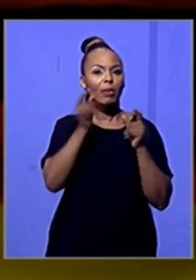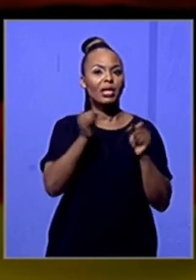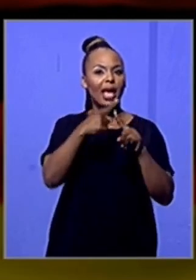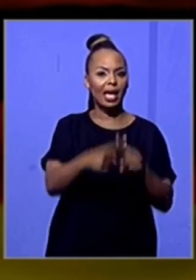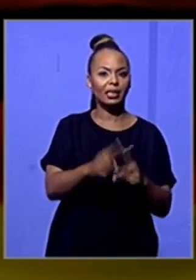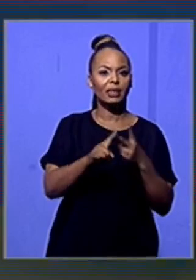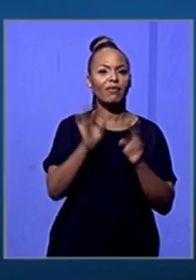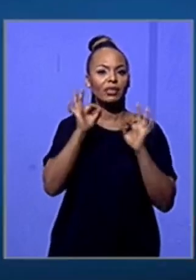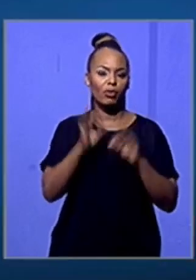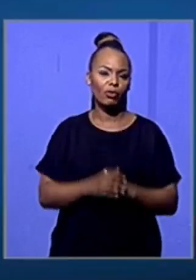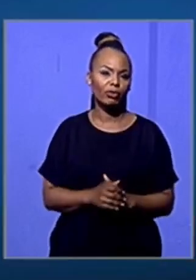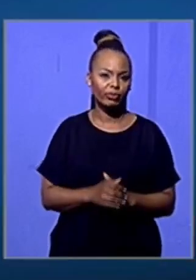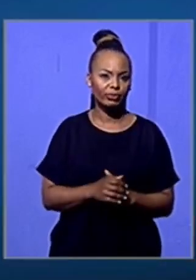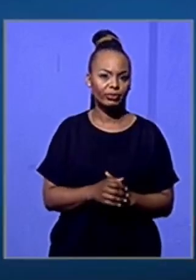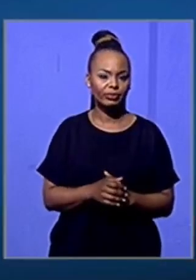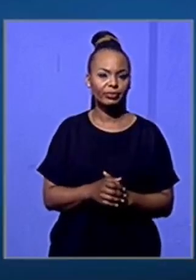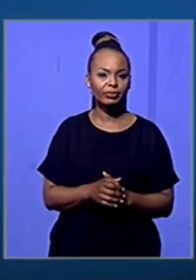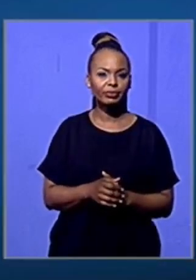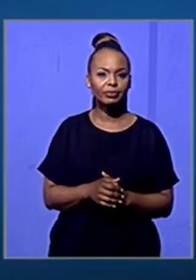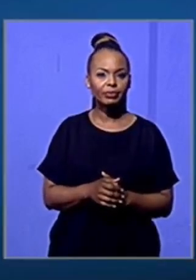Facebook.